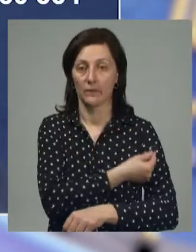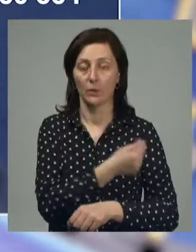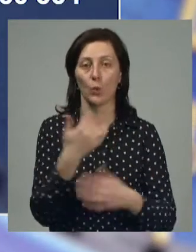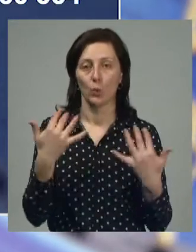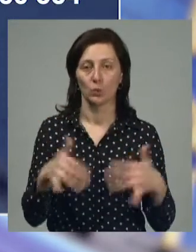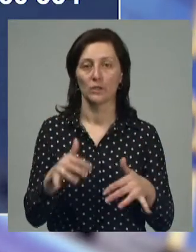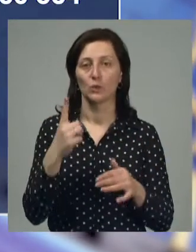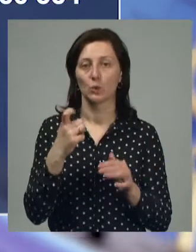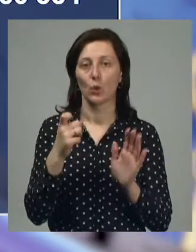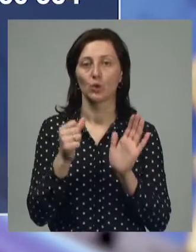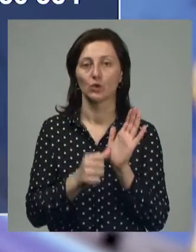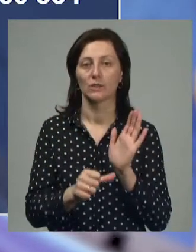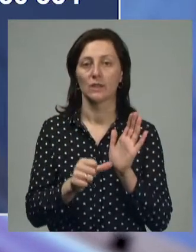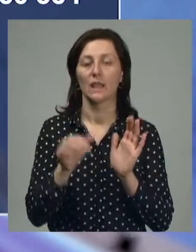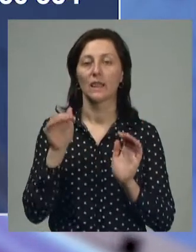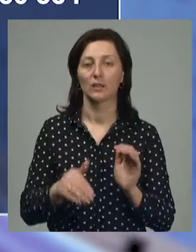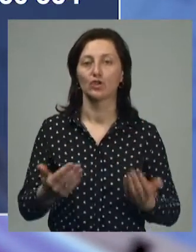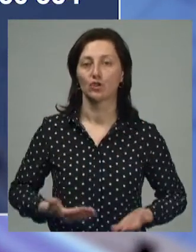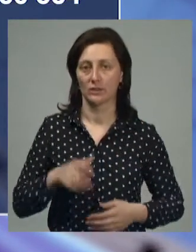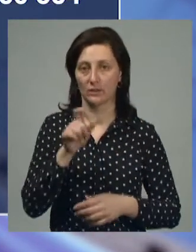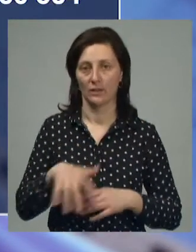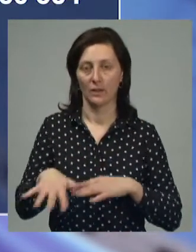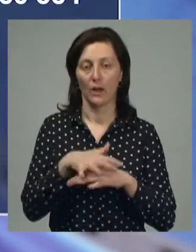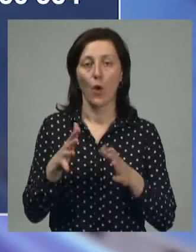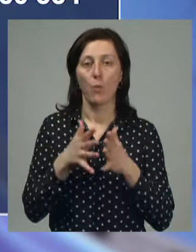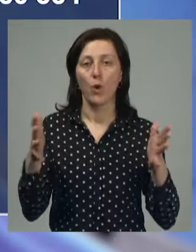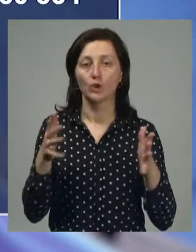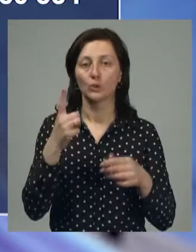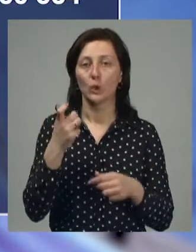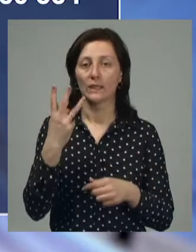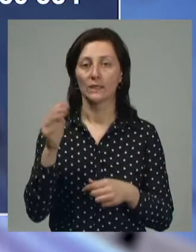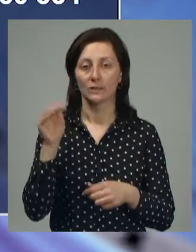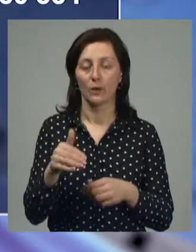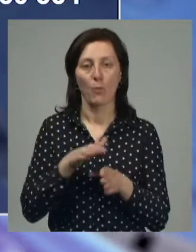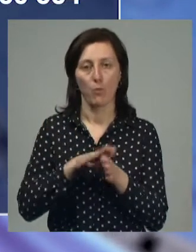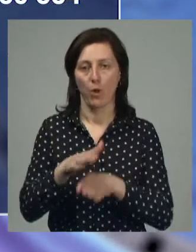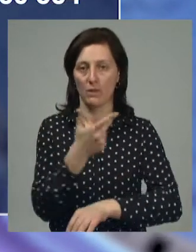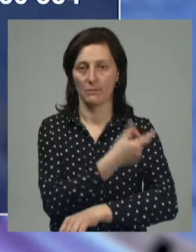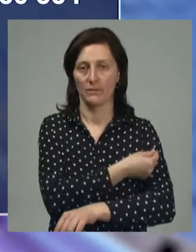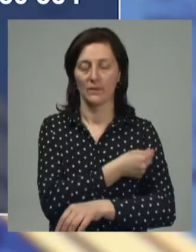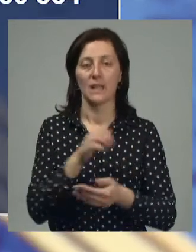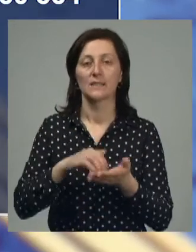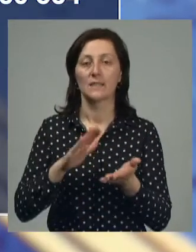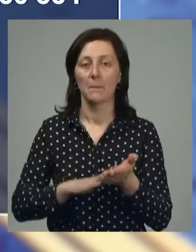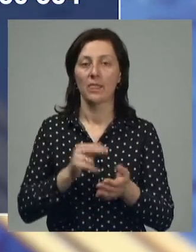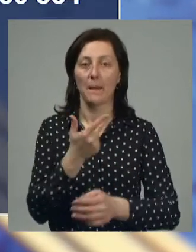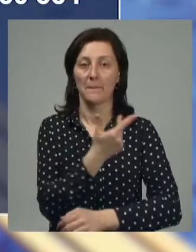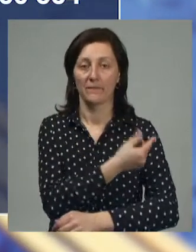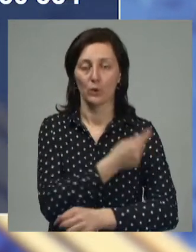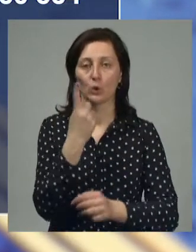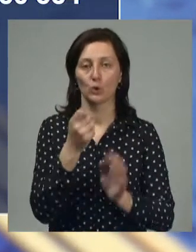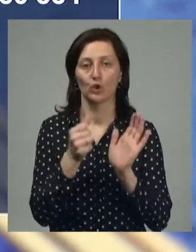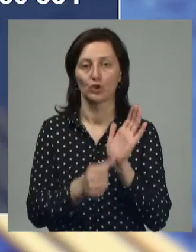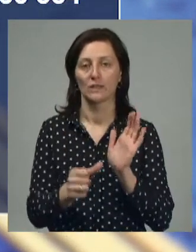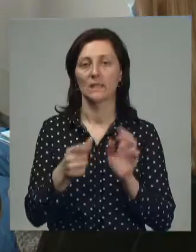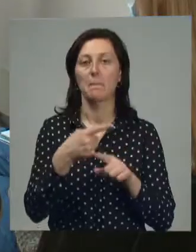более 160 тысяч жителей области. Свыше 103 тысяч прошли полный цикл. Записались на прививку 160,5